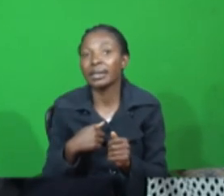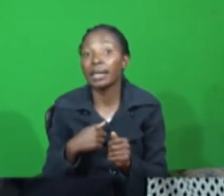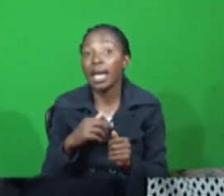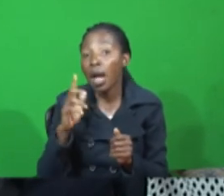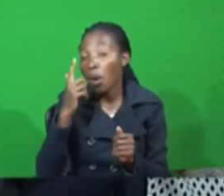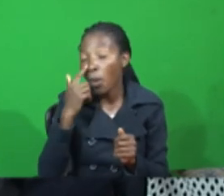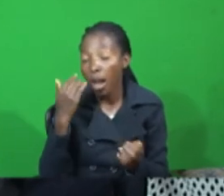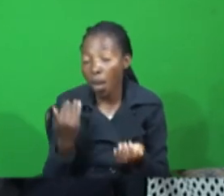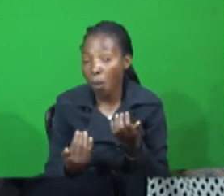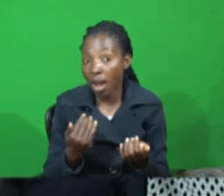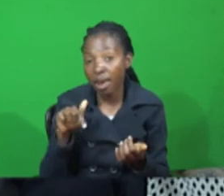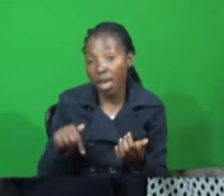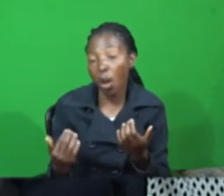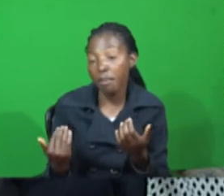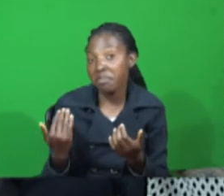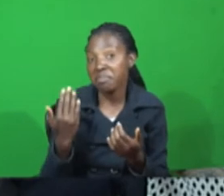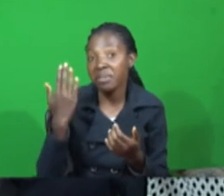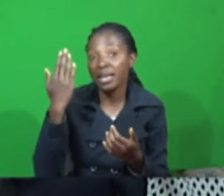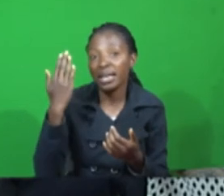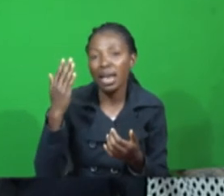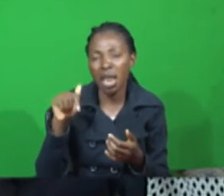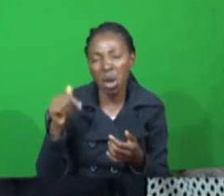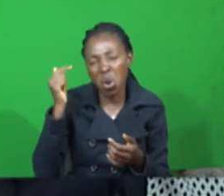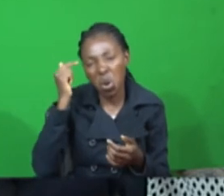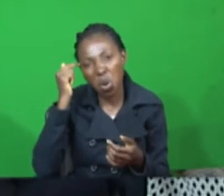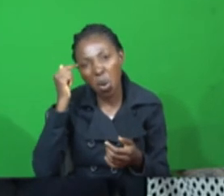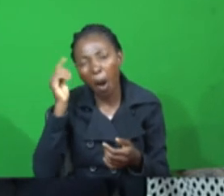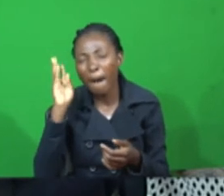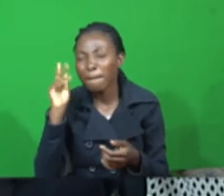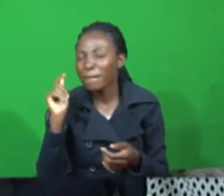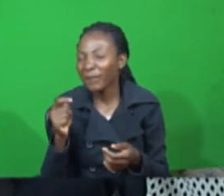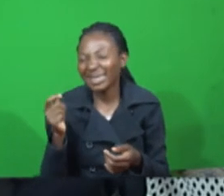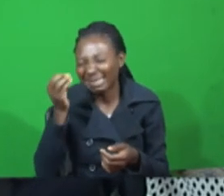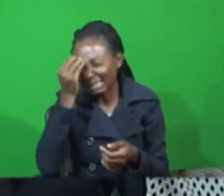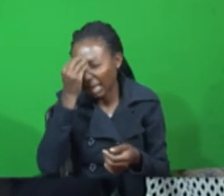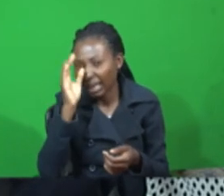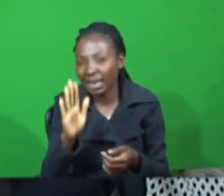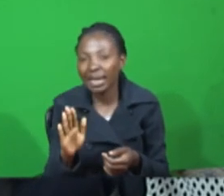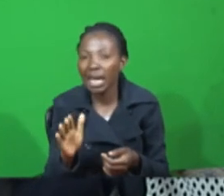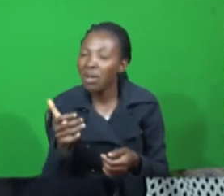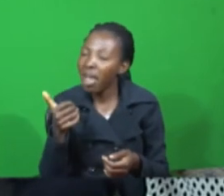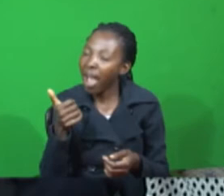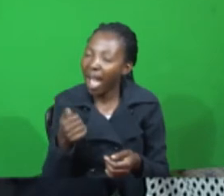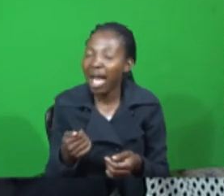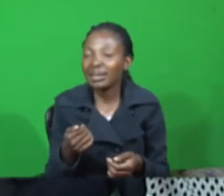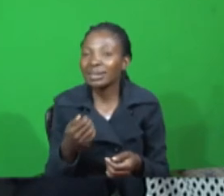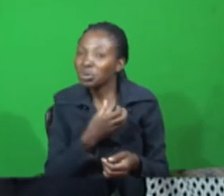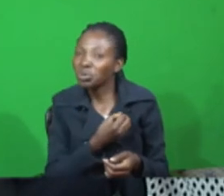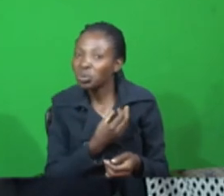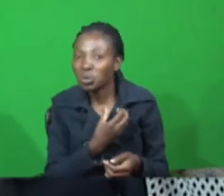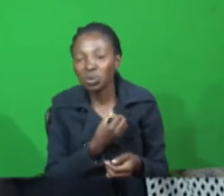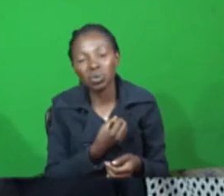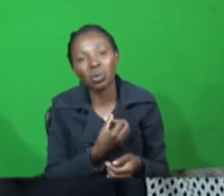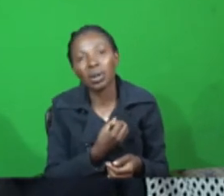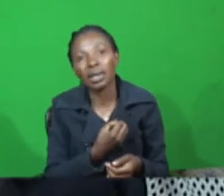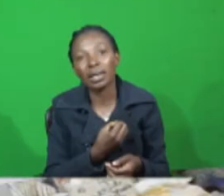wawakaita uchati kurei chasamuka chakuziva chine bitterness. Unoto uchikubira. Parafana kuya na rwa. Eh, parafana kuya na rwa.